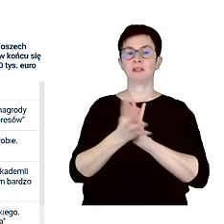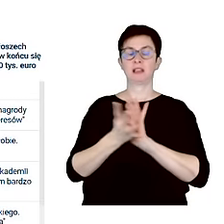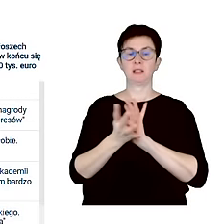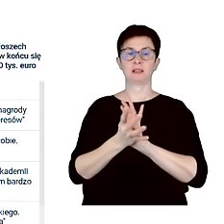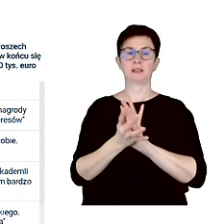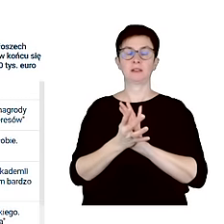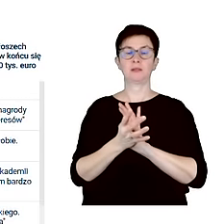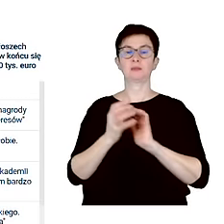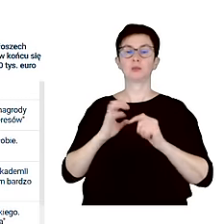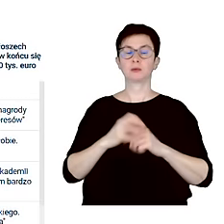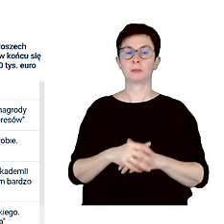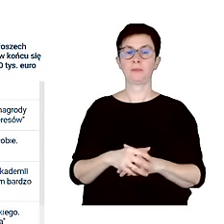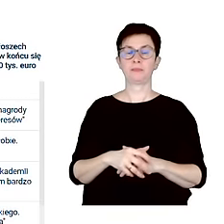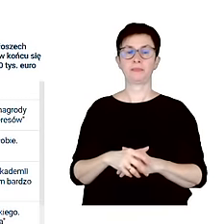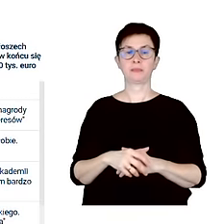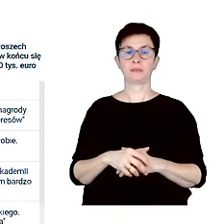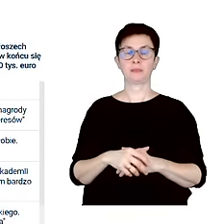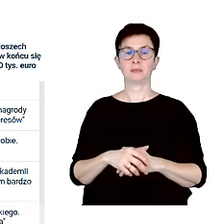grudnia.